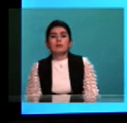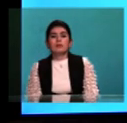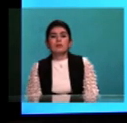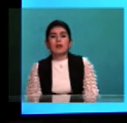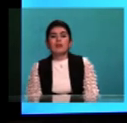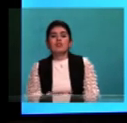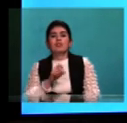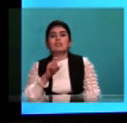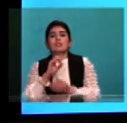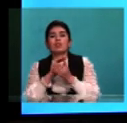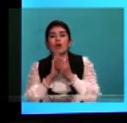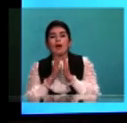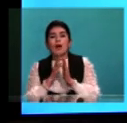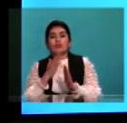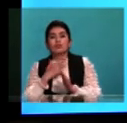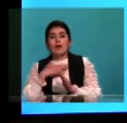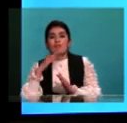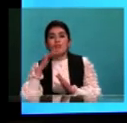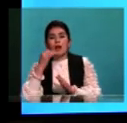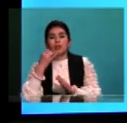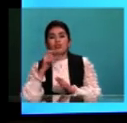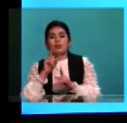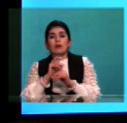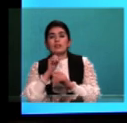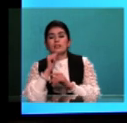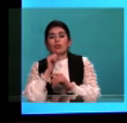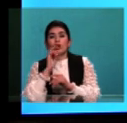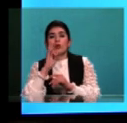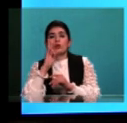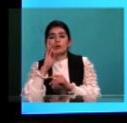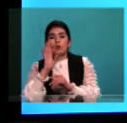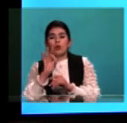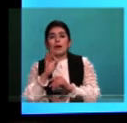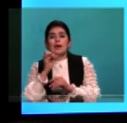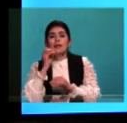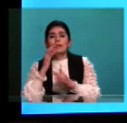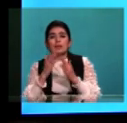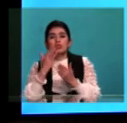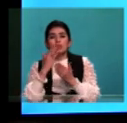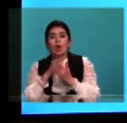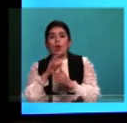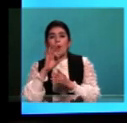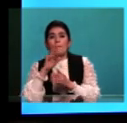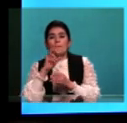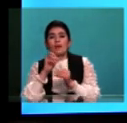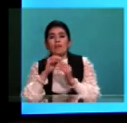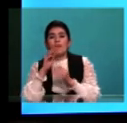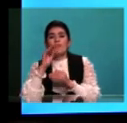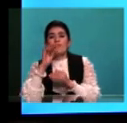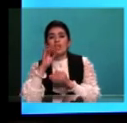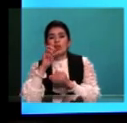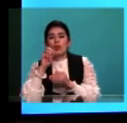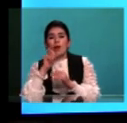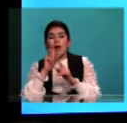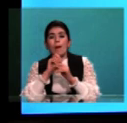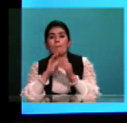И, соответственно, наши файлы будут скрыты. Но если в операционной системе Windows настроена